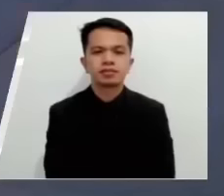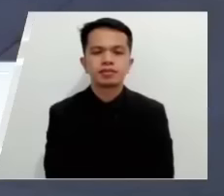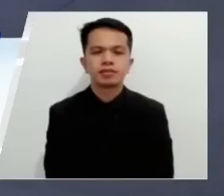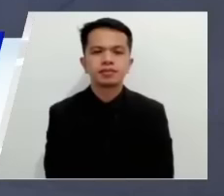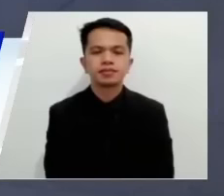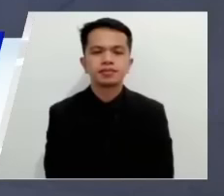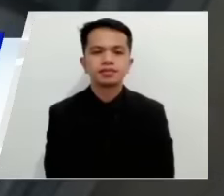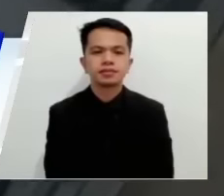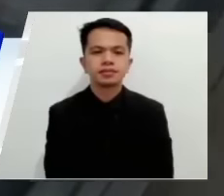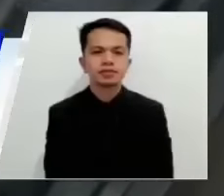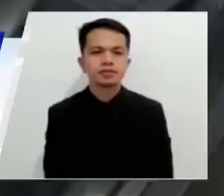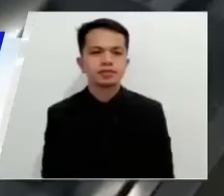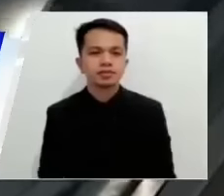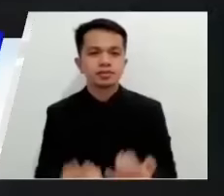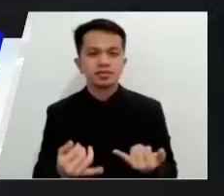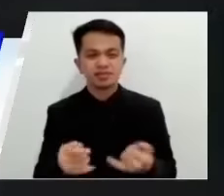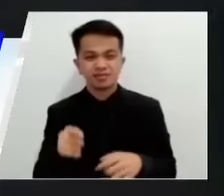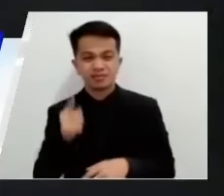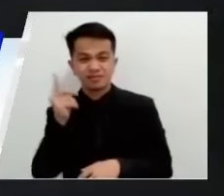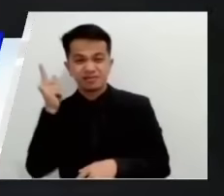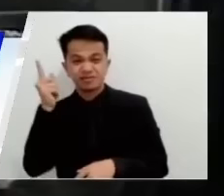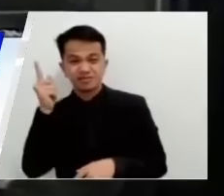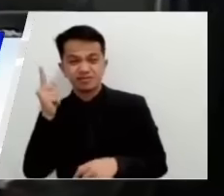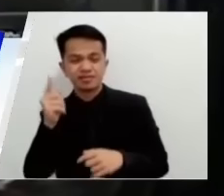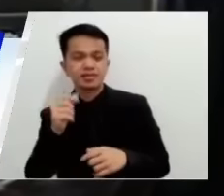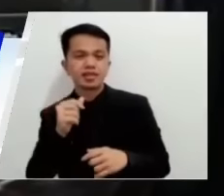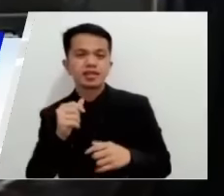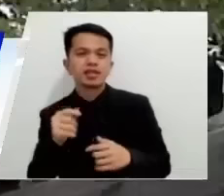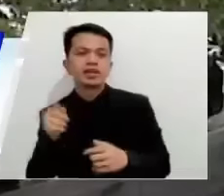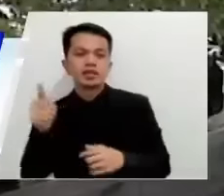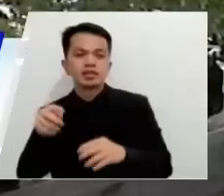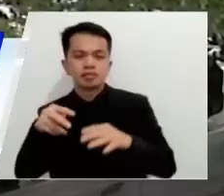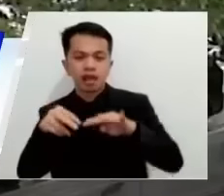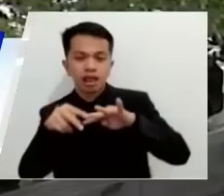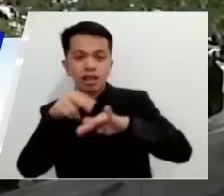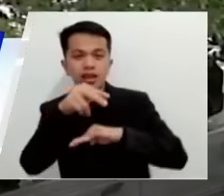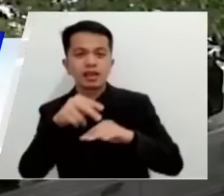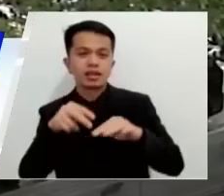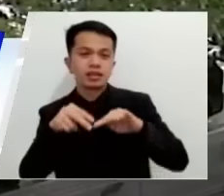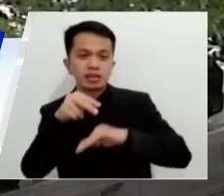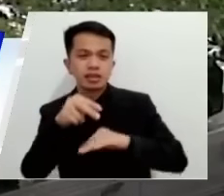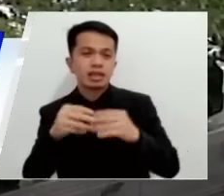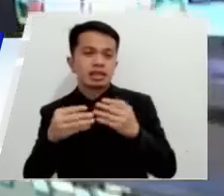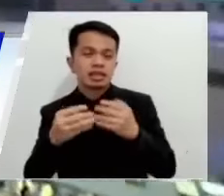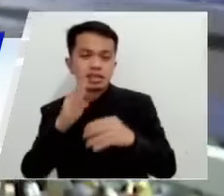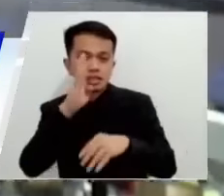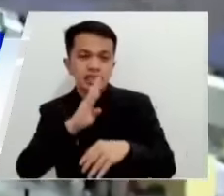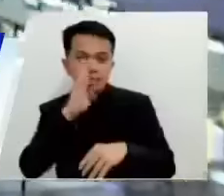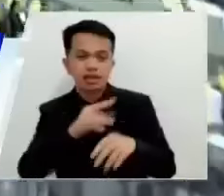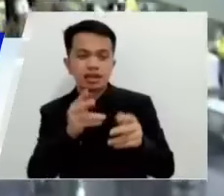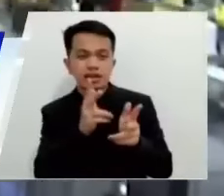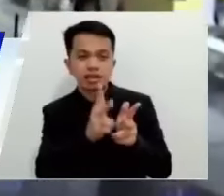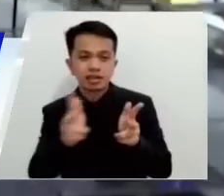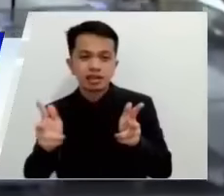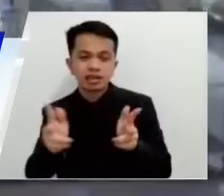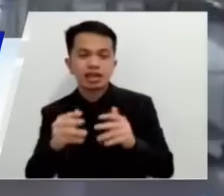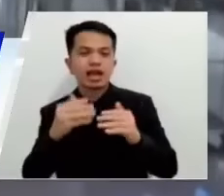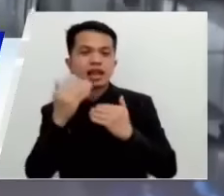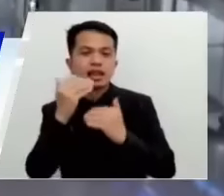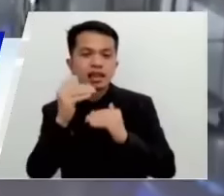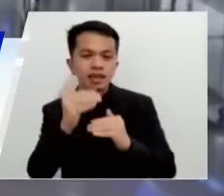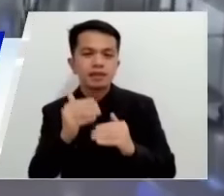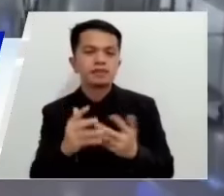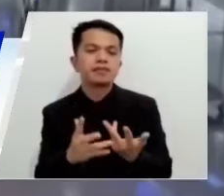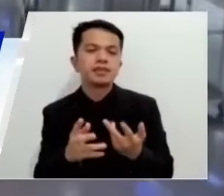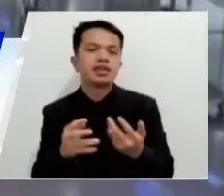Kulang-kulang na upuan, hindi gumagana ng escalators at walkalators, limitadong parking space. Ilan daw ito sa tutugunan sa